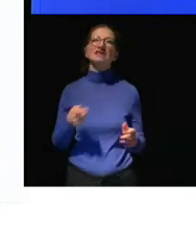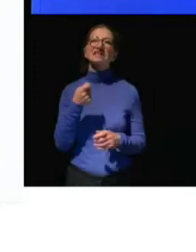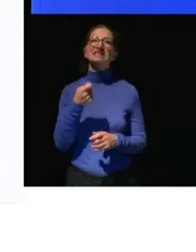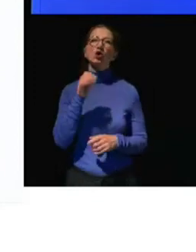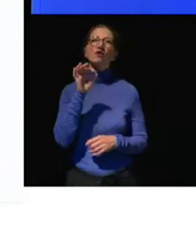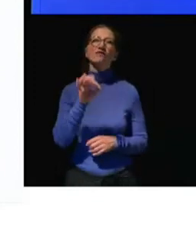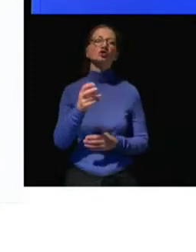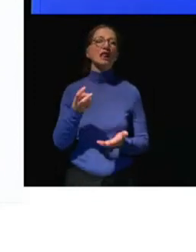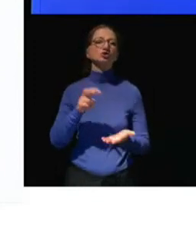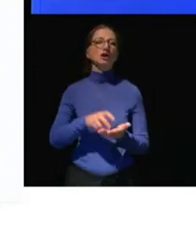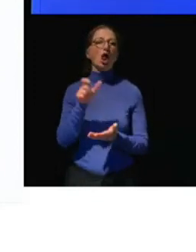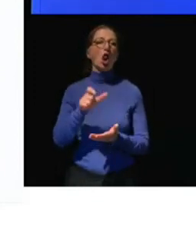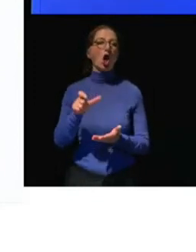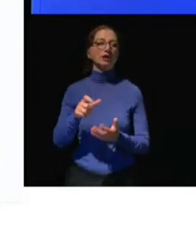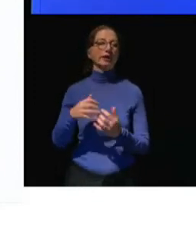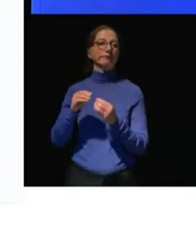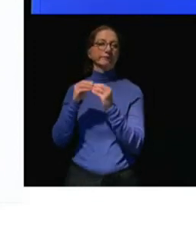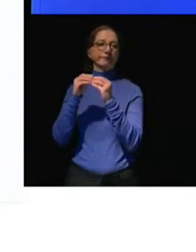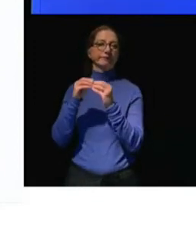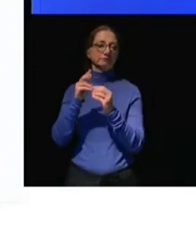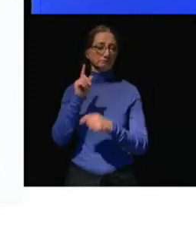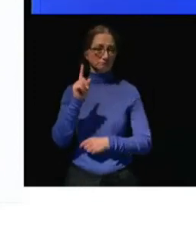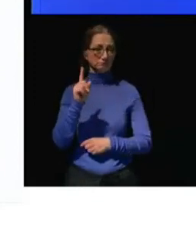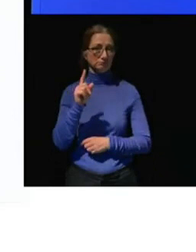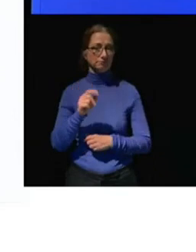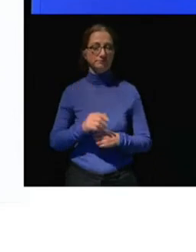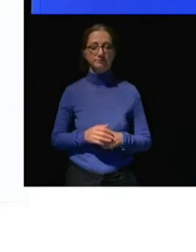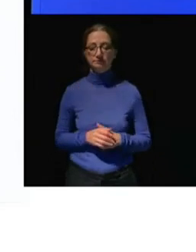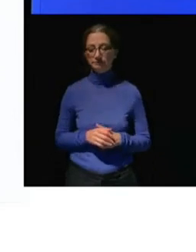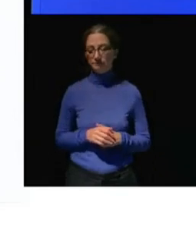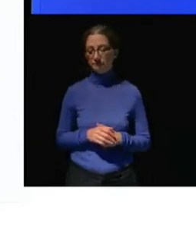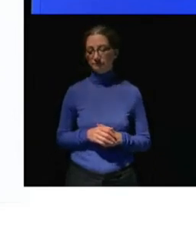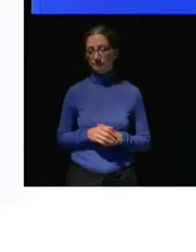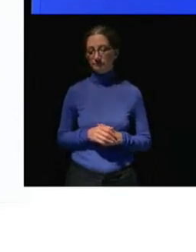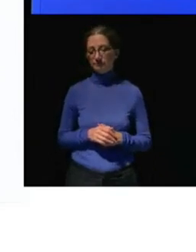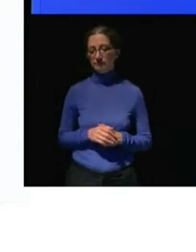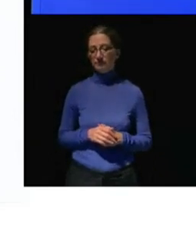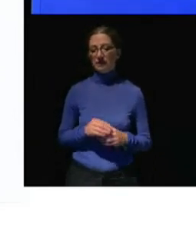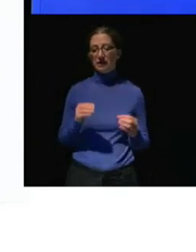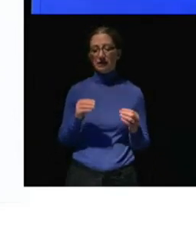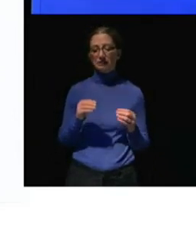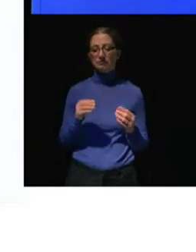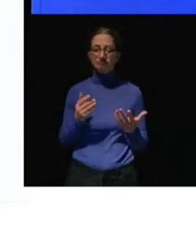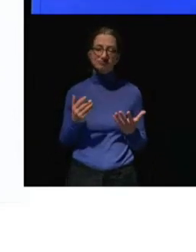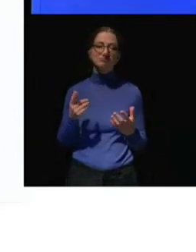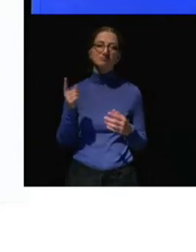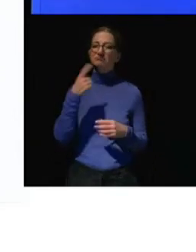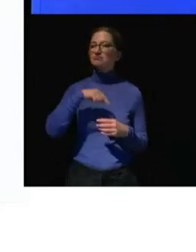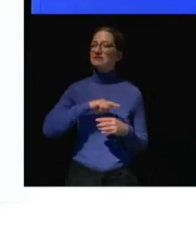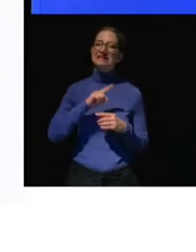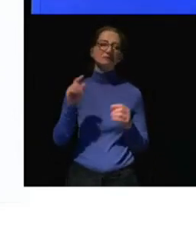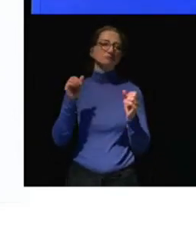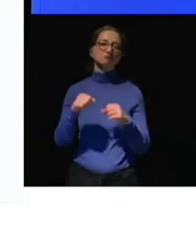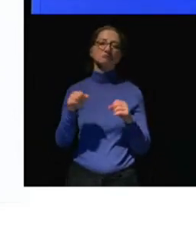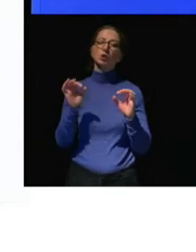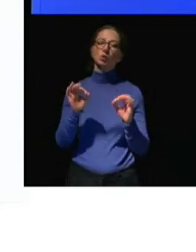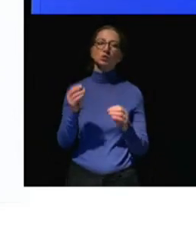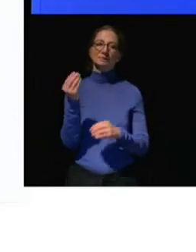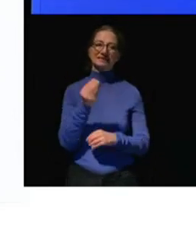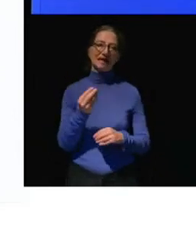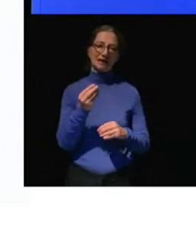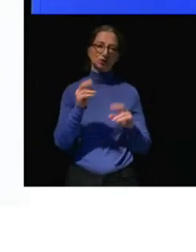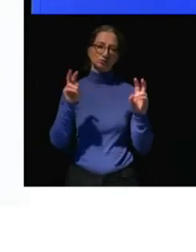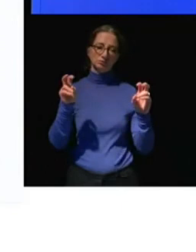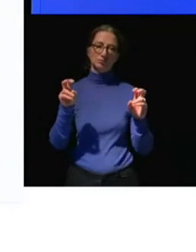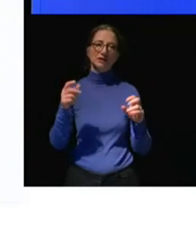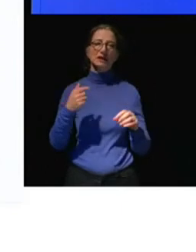wird. Auf eine finale Bezeichnung dieser Phasen haben wir uns im Projekt auch noch nicht festgelegt. Ich benutze heute aufgrund der eben